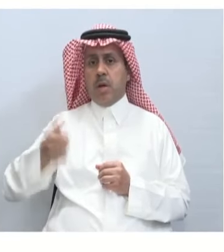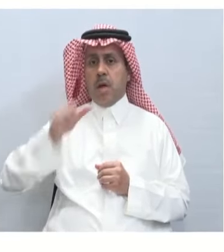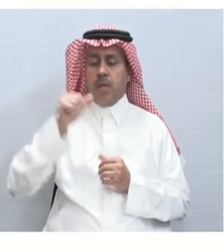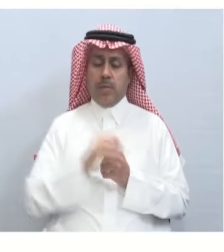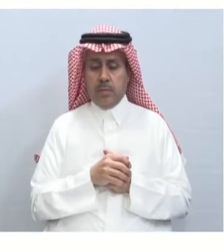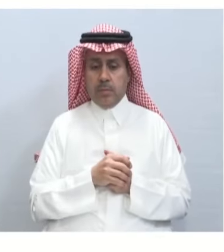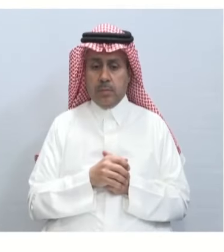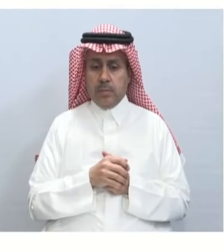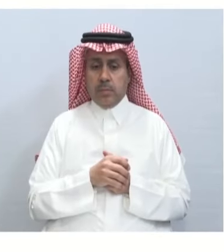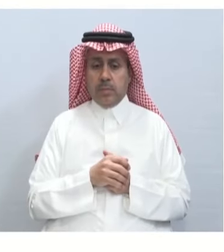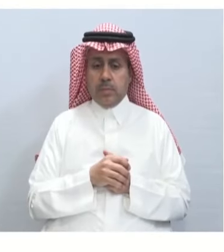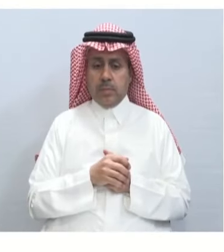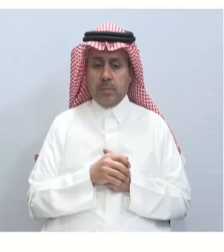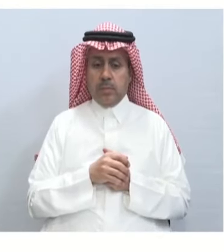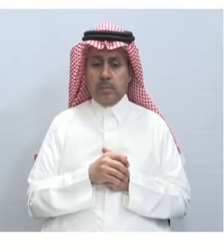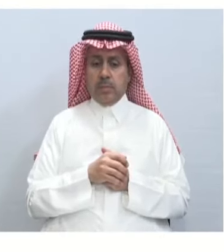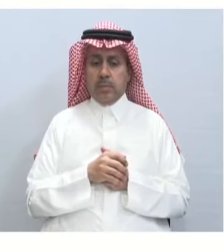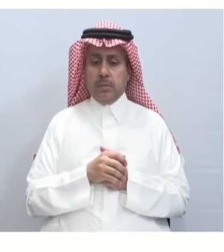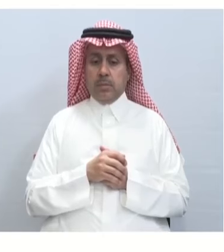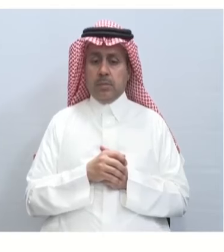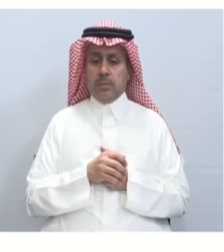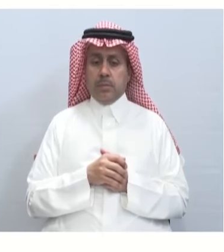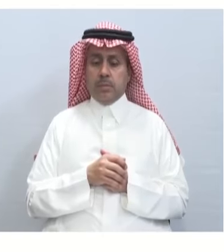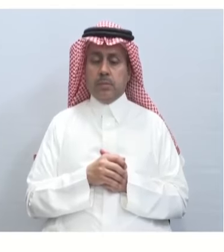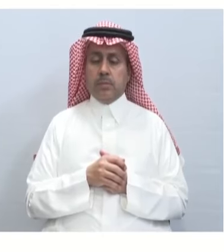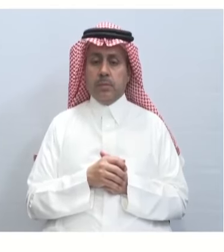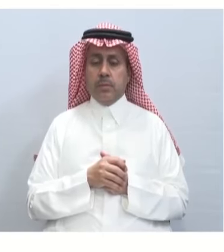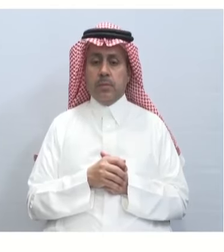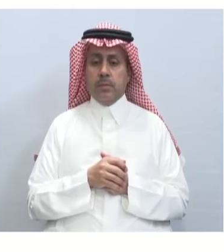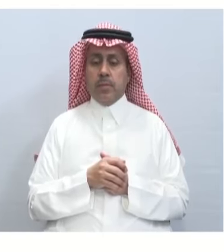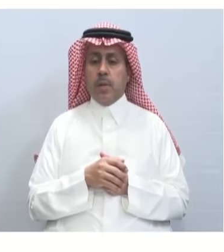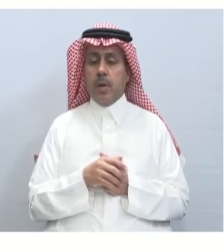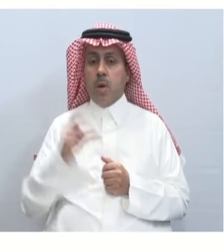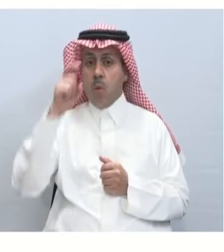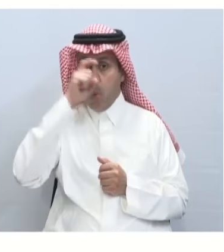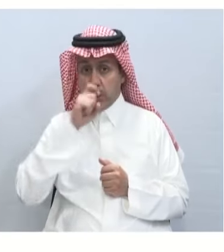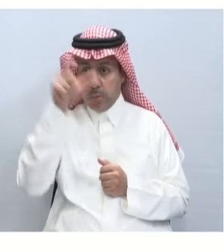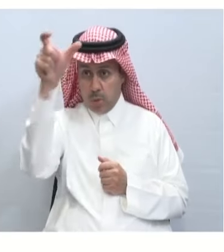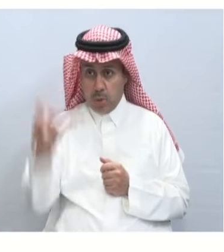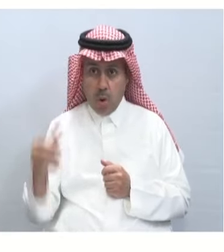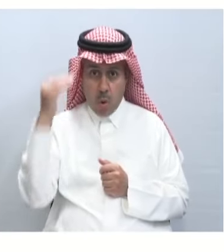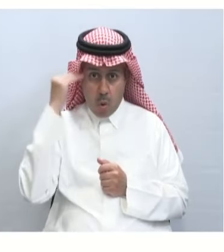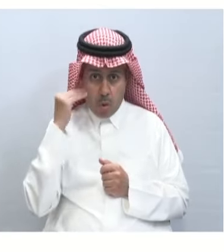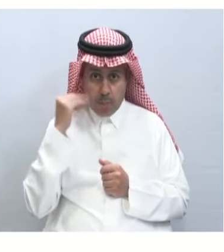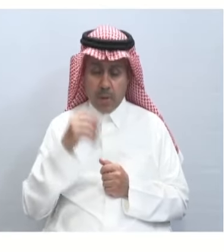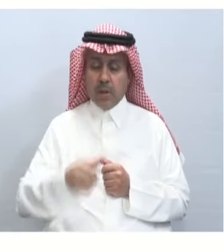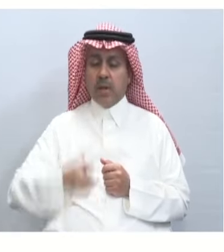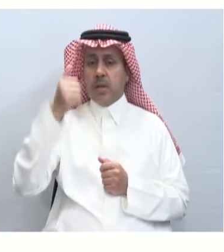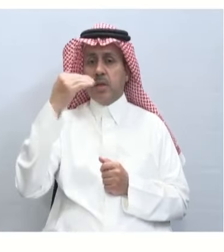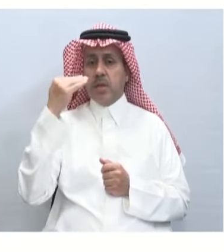ننتبه جيدا بارك الله فيكم يجب على المراه اثناء